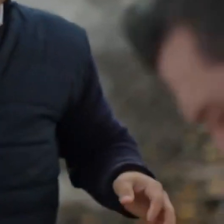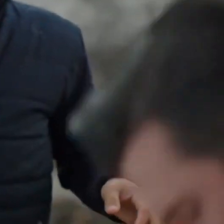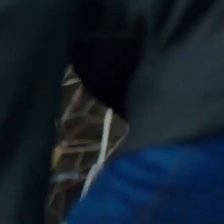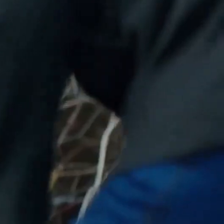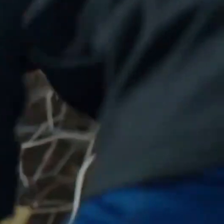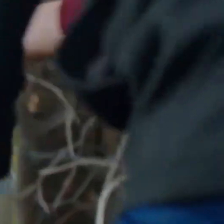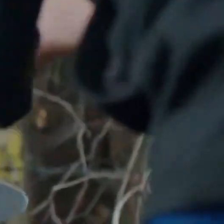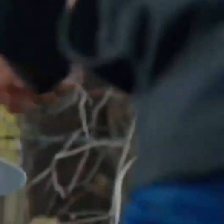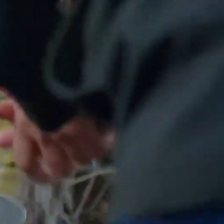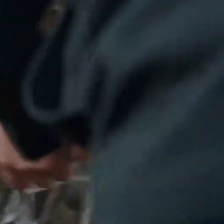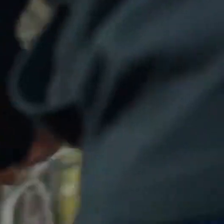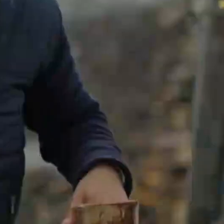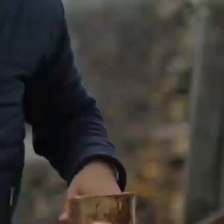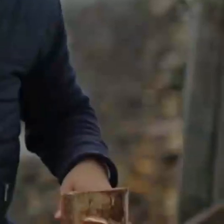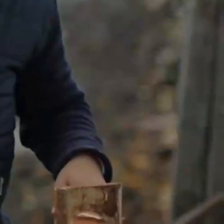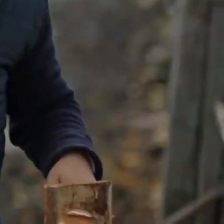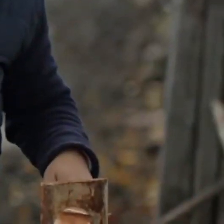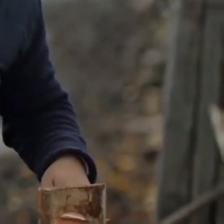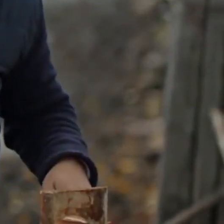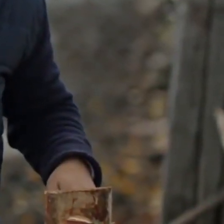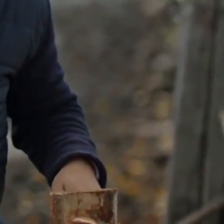İsmail yüzüne su vurdu.